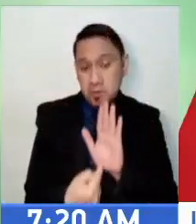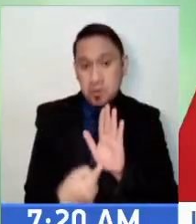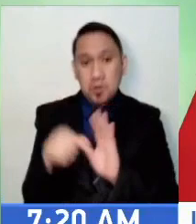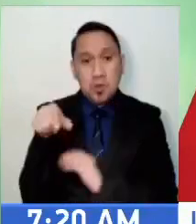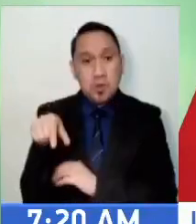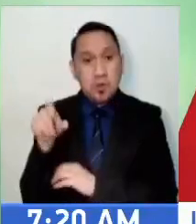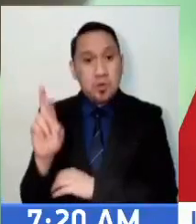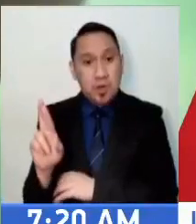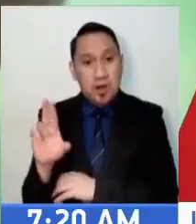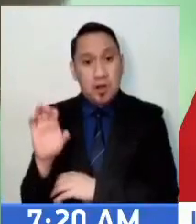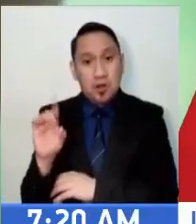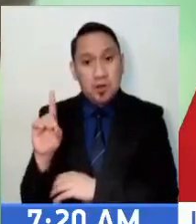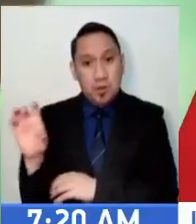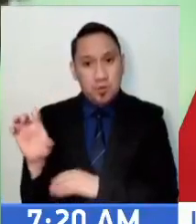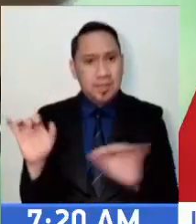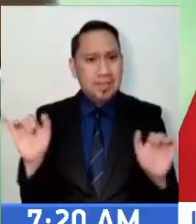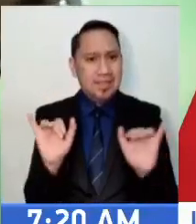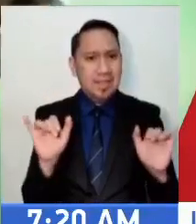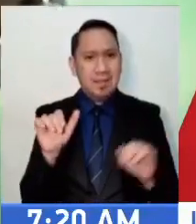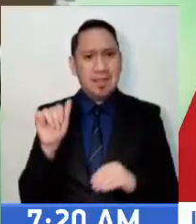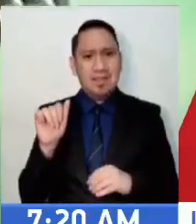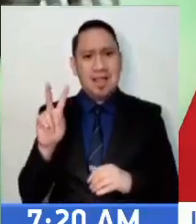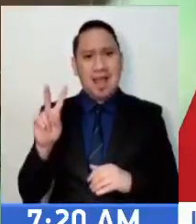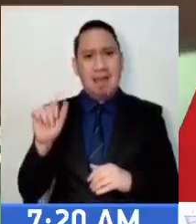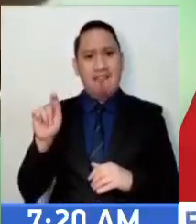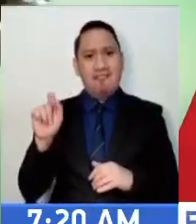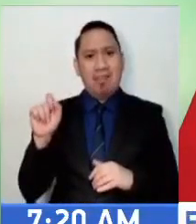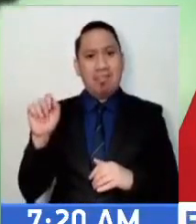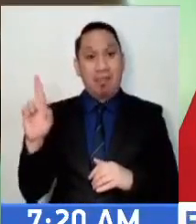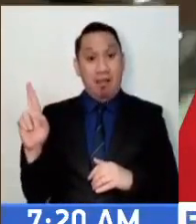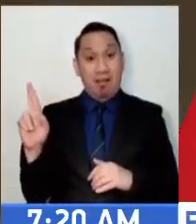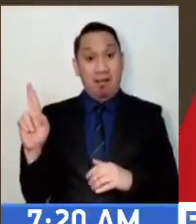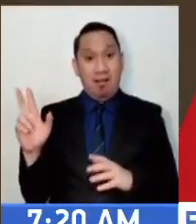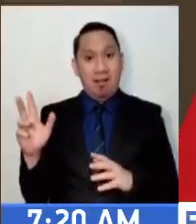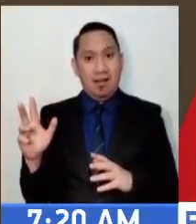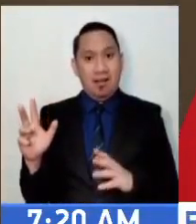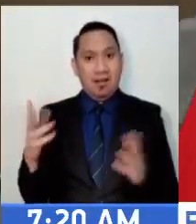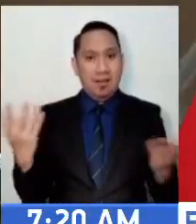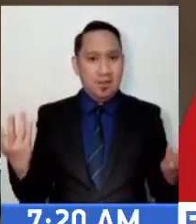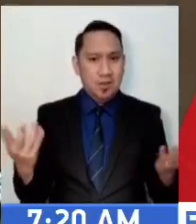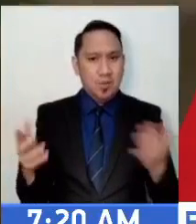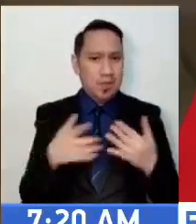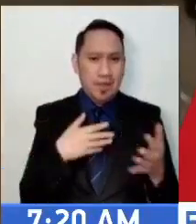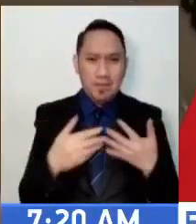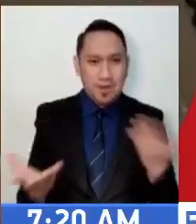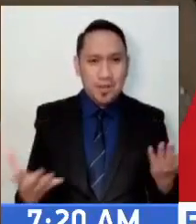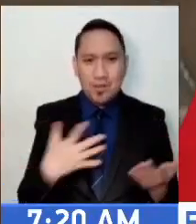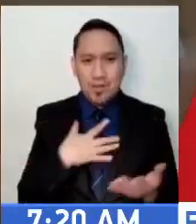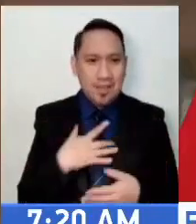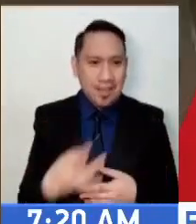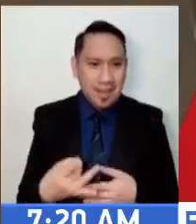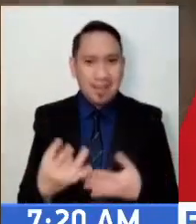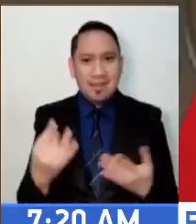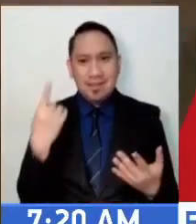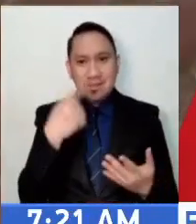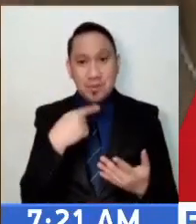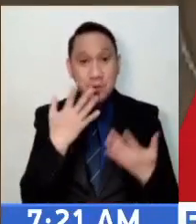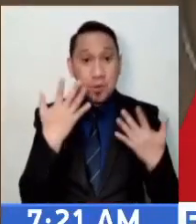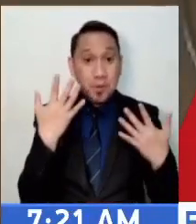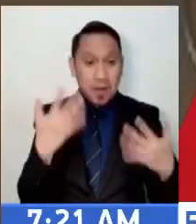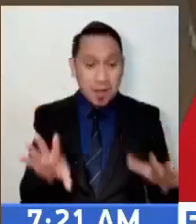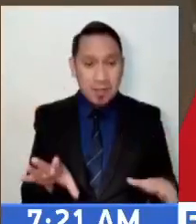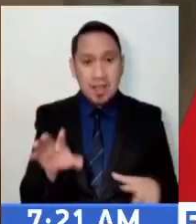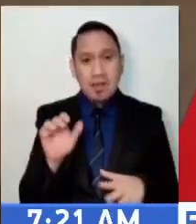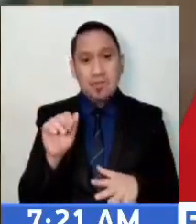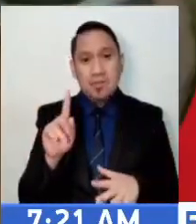parang avatar ng sarili mo. So, base sa kung ano itsura mo or kung ano yung gusto mo maging itsura. And then, after nung avatar, saka ka ngayon